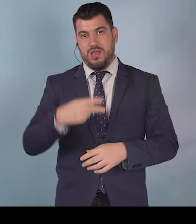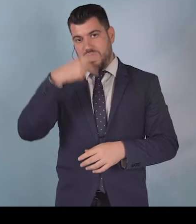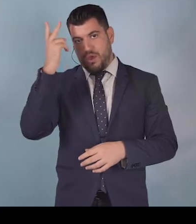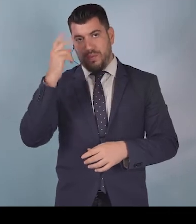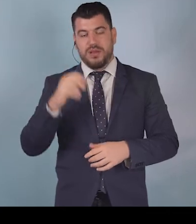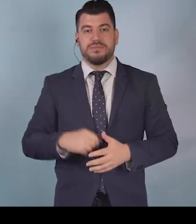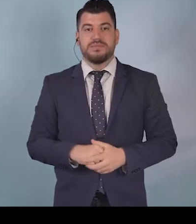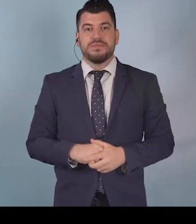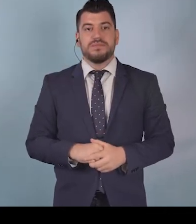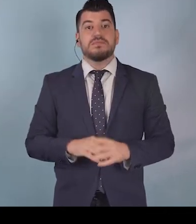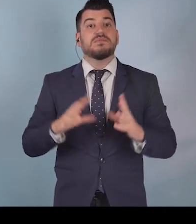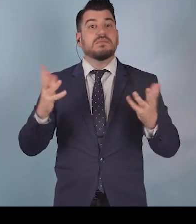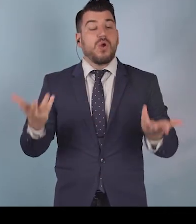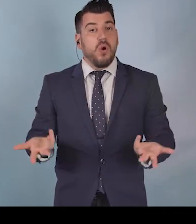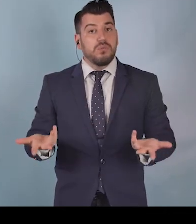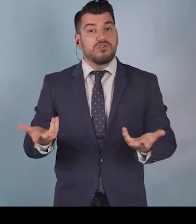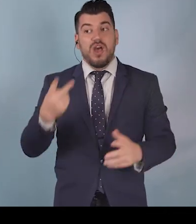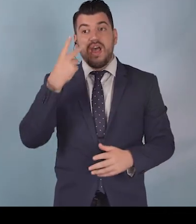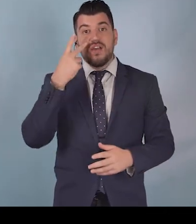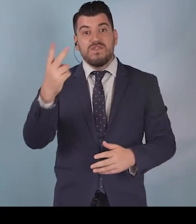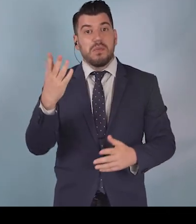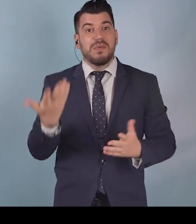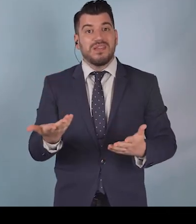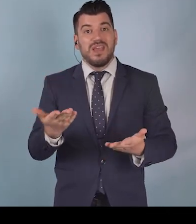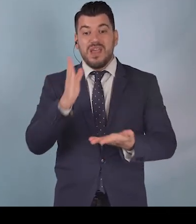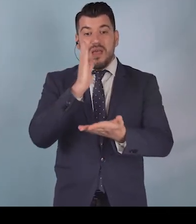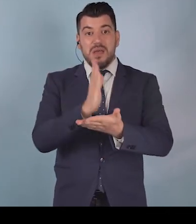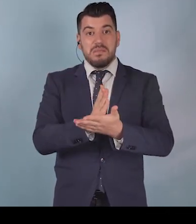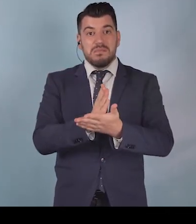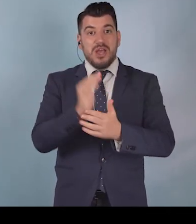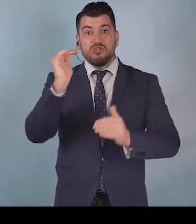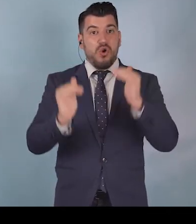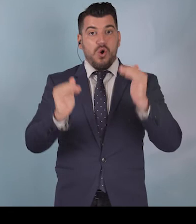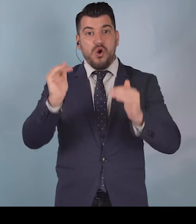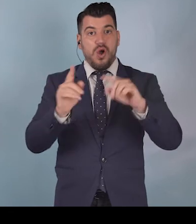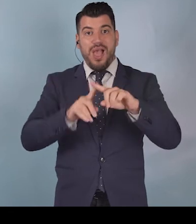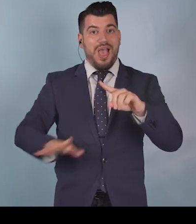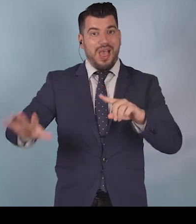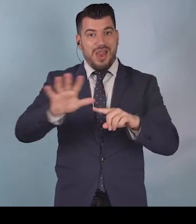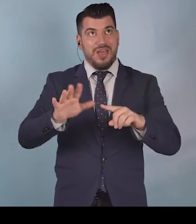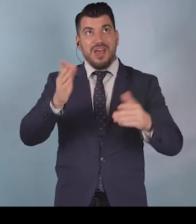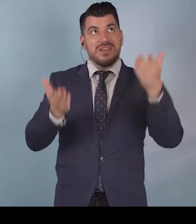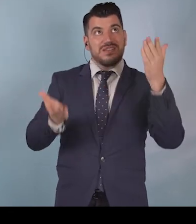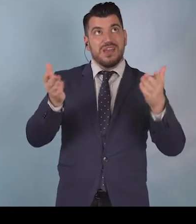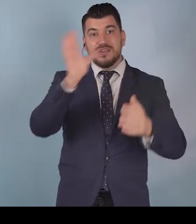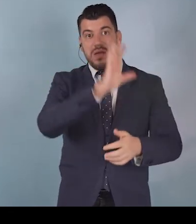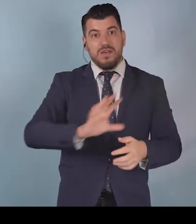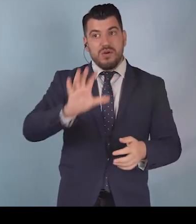κοινωνία. Την ίδια στιγμή όμως υπάρχει αυξημένη, δυσανάλογα αυξημένη σε σχέση με το μέσο όρο της Ευρωπαϊκής Ένωσης στην